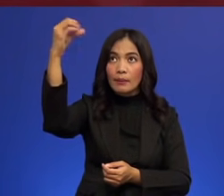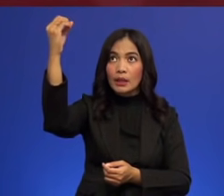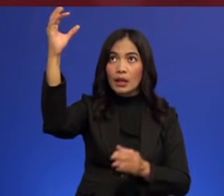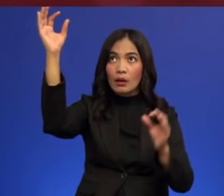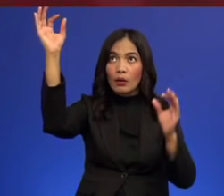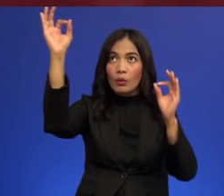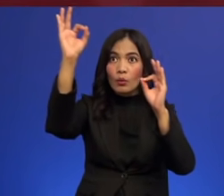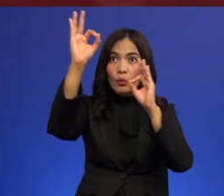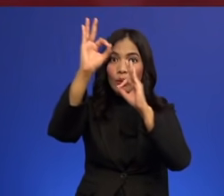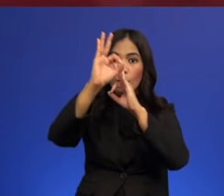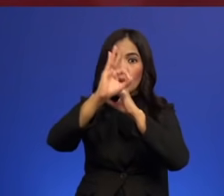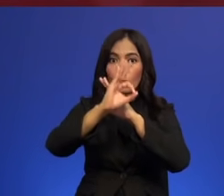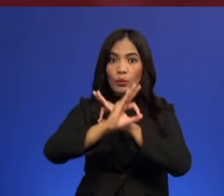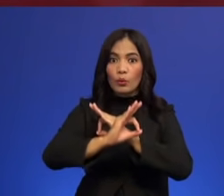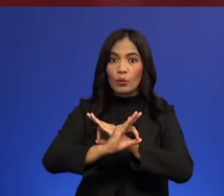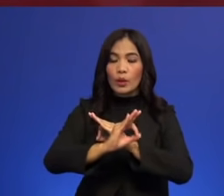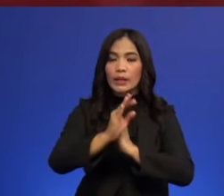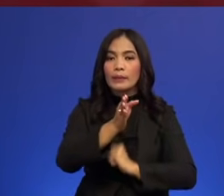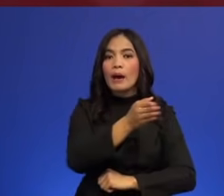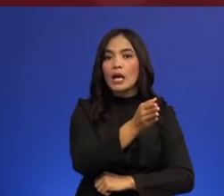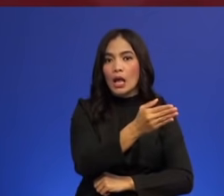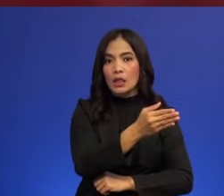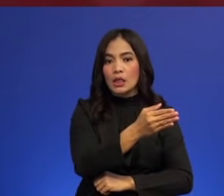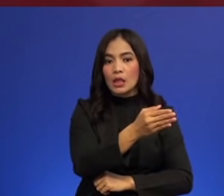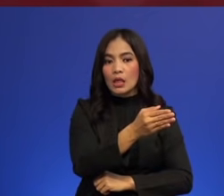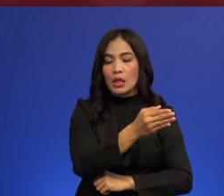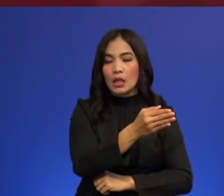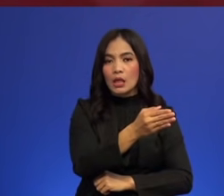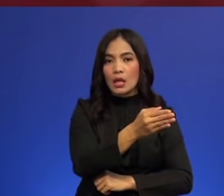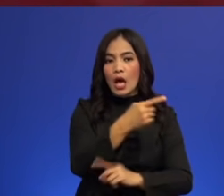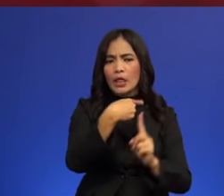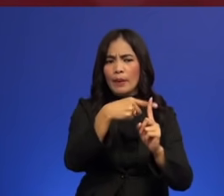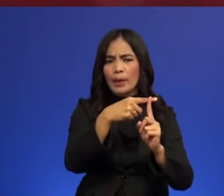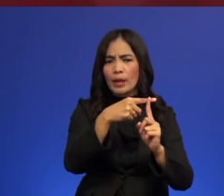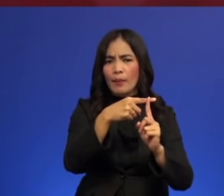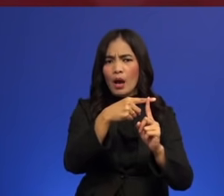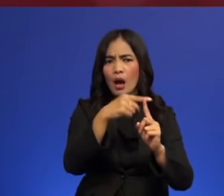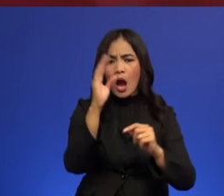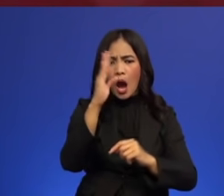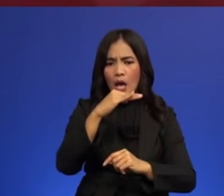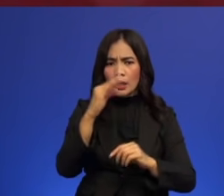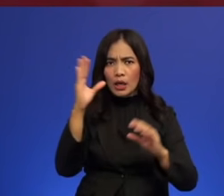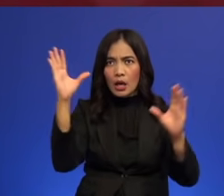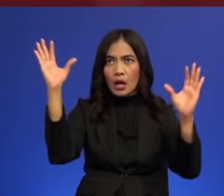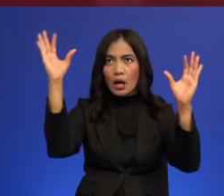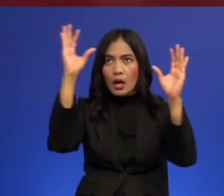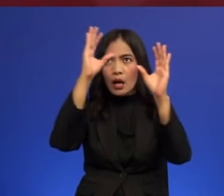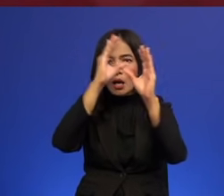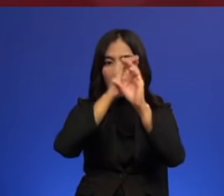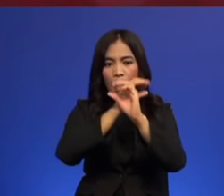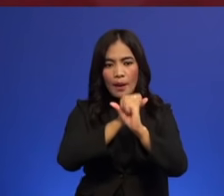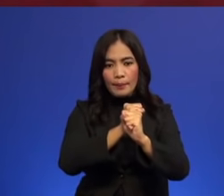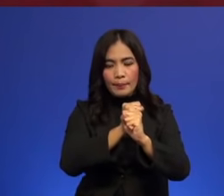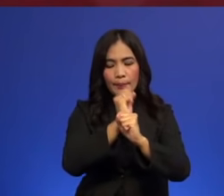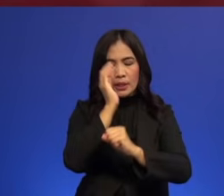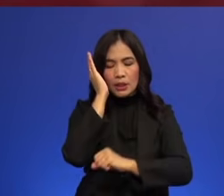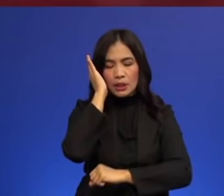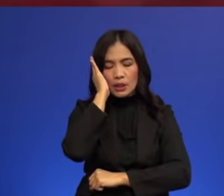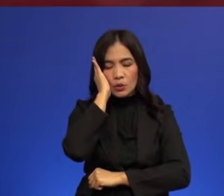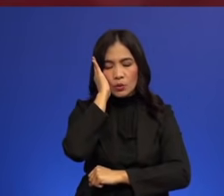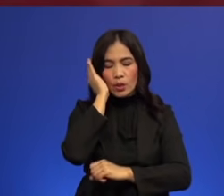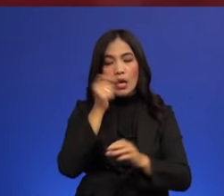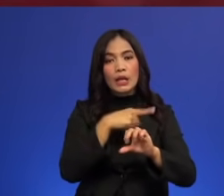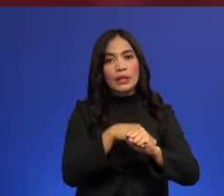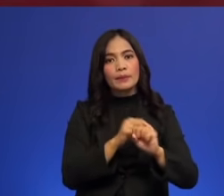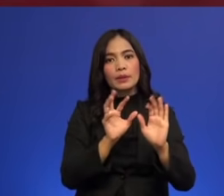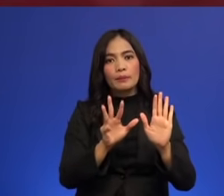tenggelam di barat. Lalu hari mulai gelap. Kita mulai tidur jam 9,